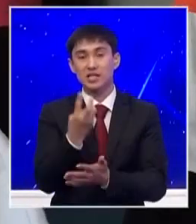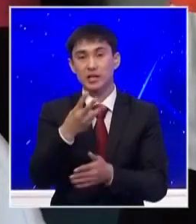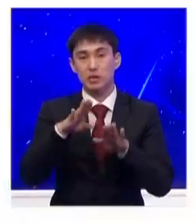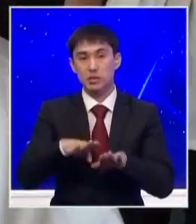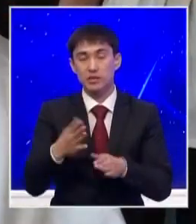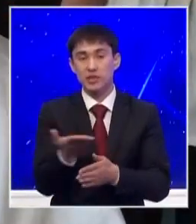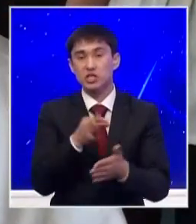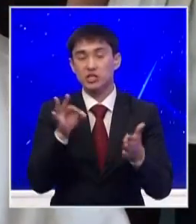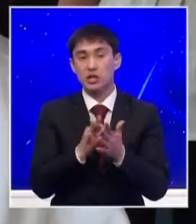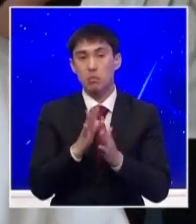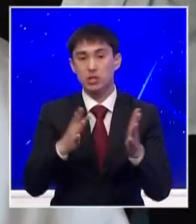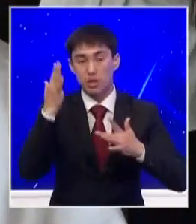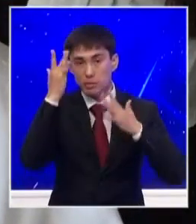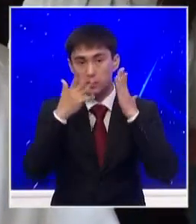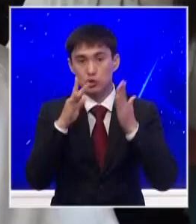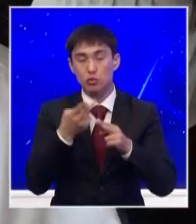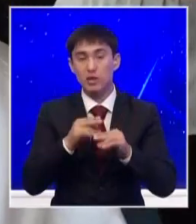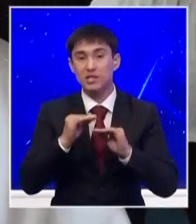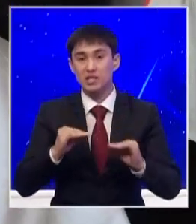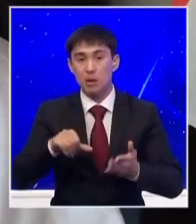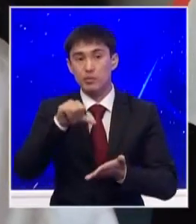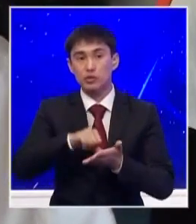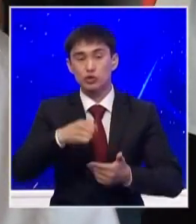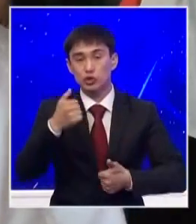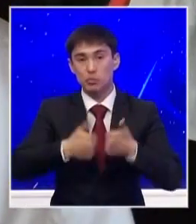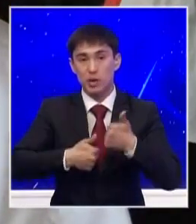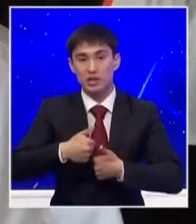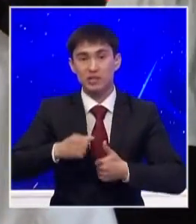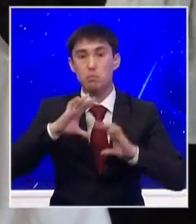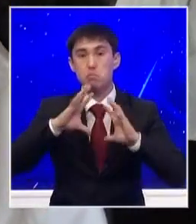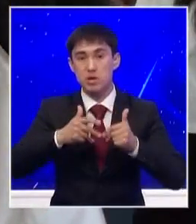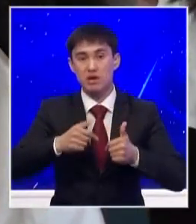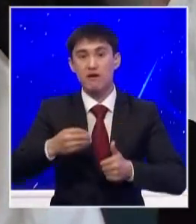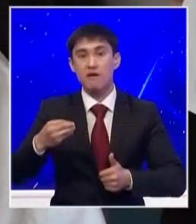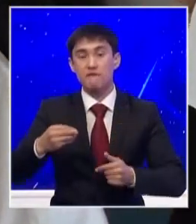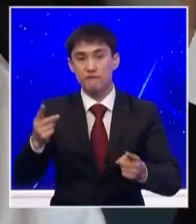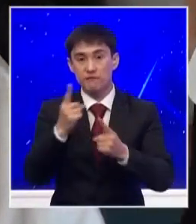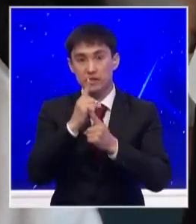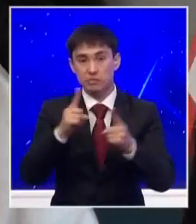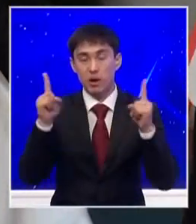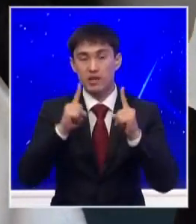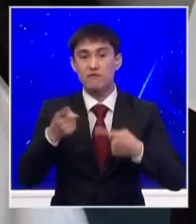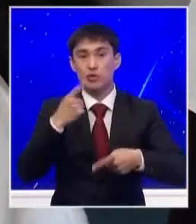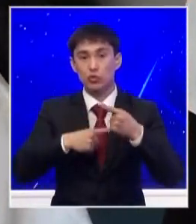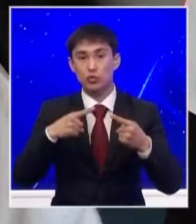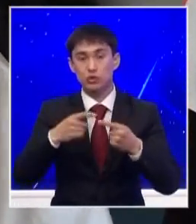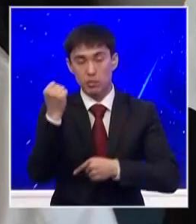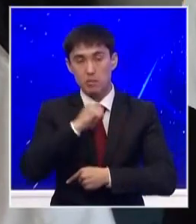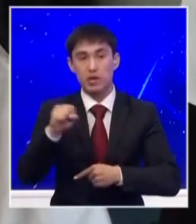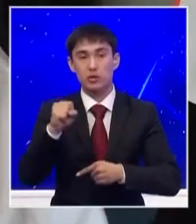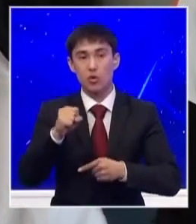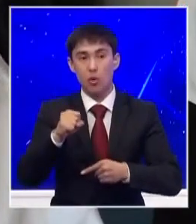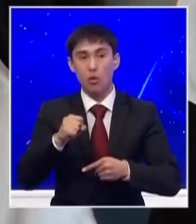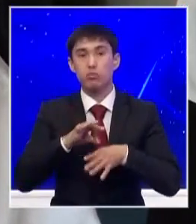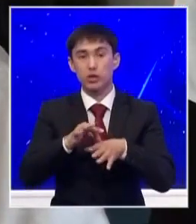Отныне наша цель и большая мечта, чтобы эти ребята приняли участие в чемпионате мира в Испании и вернулись оттуда с победой. К слову, он